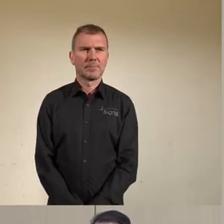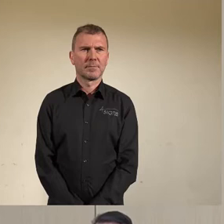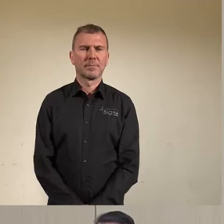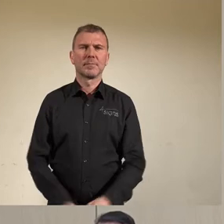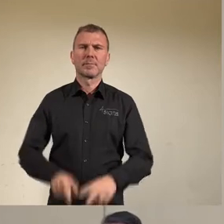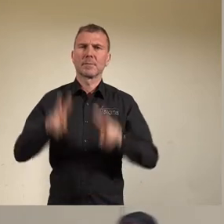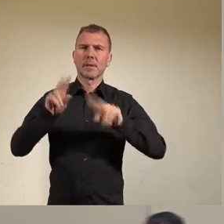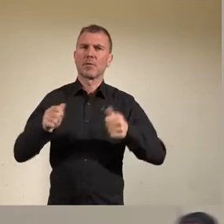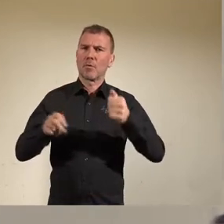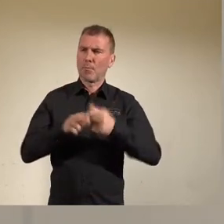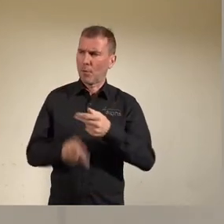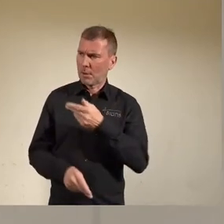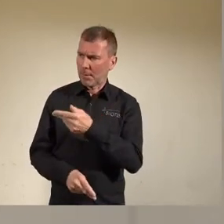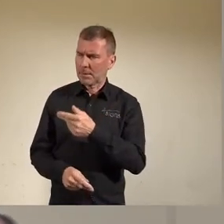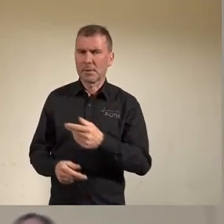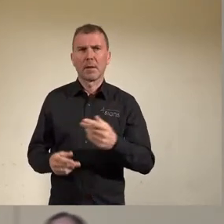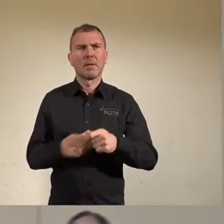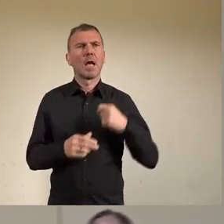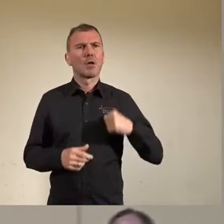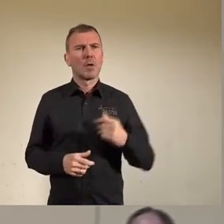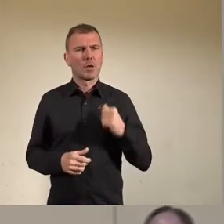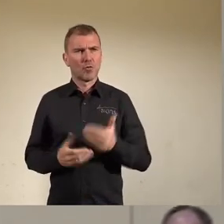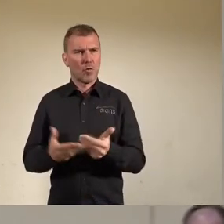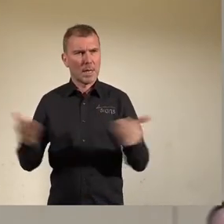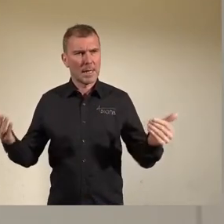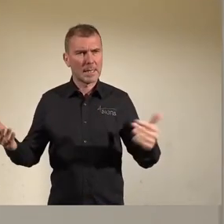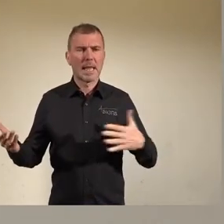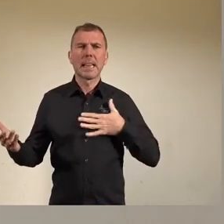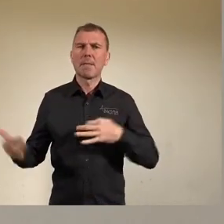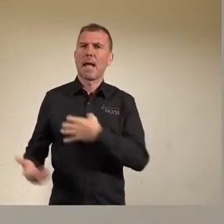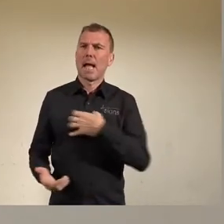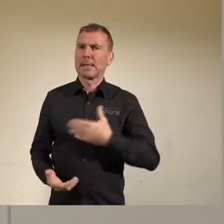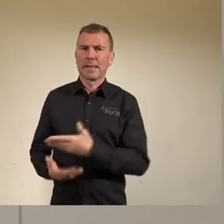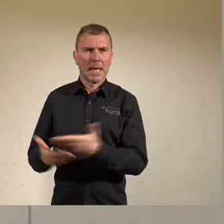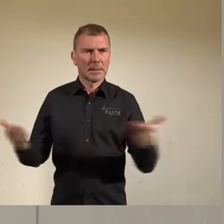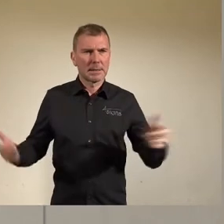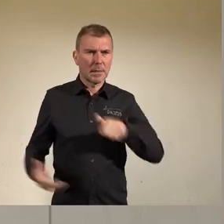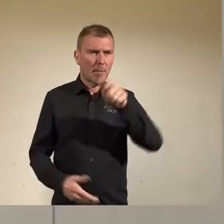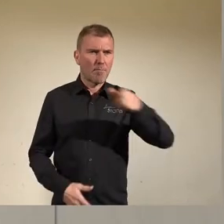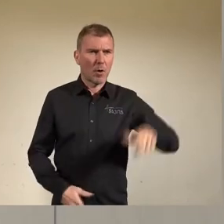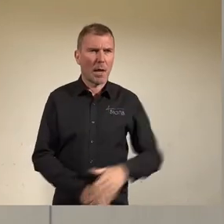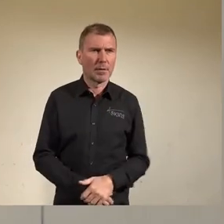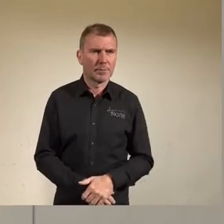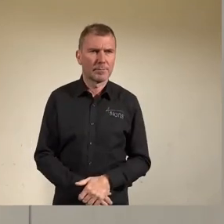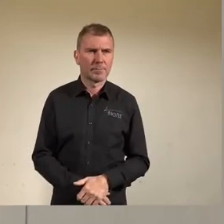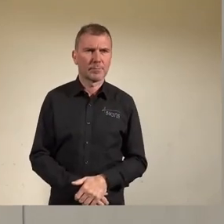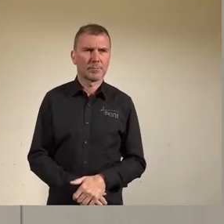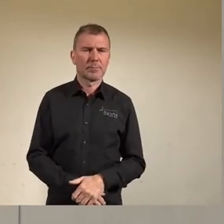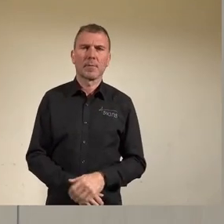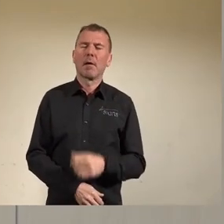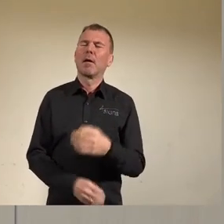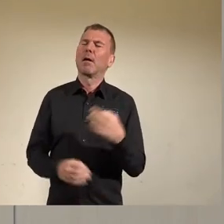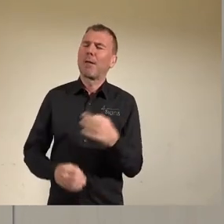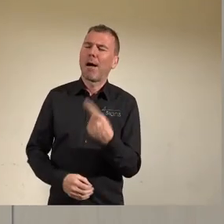Sehr geehrter Herr Oberbürgermeister, werte Kolleginnen und Kollegen, liebe Dresdnerinnen und Dresdner, wenn es noch eines